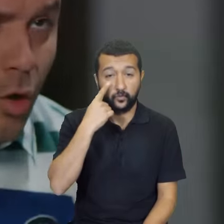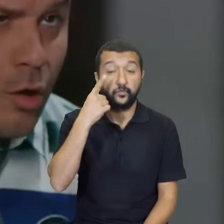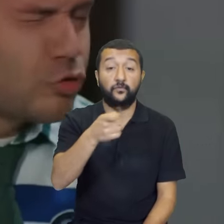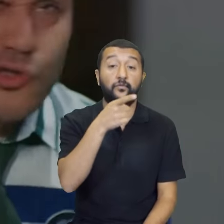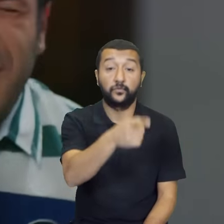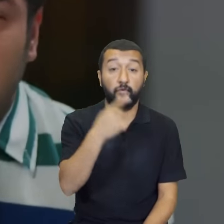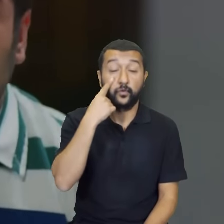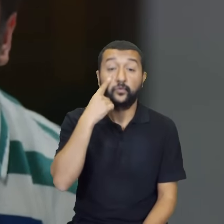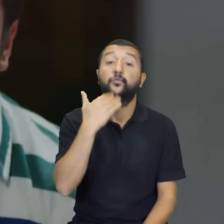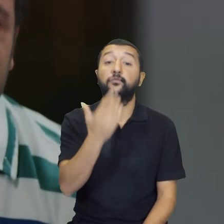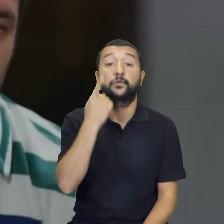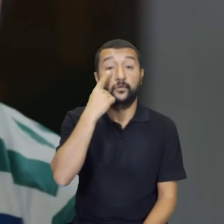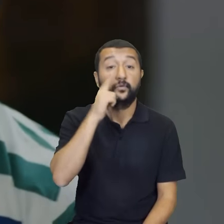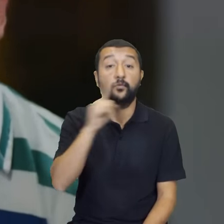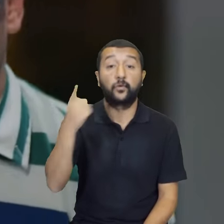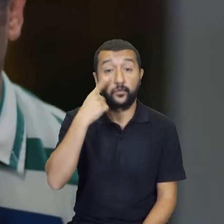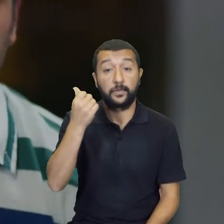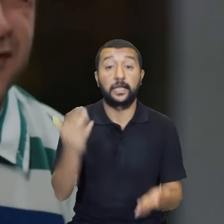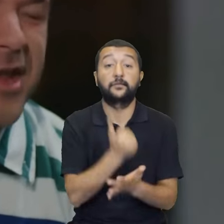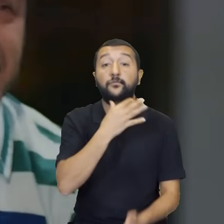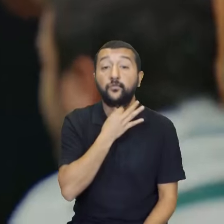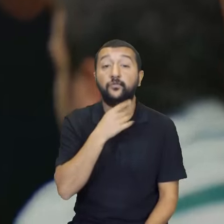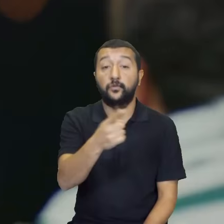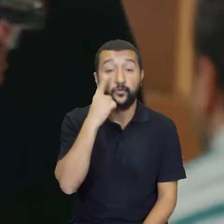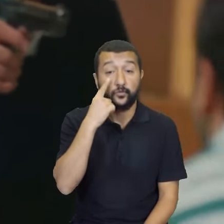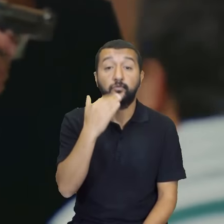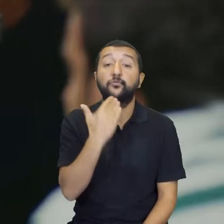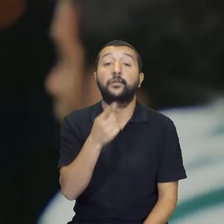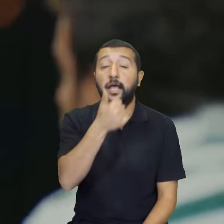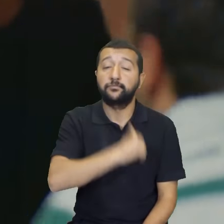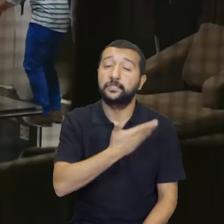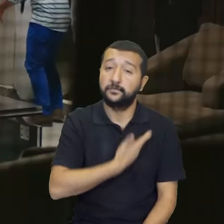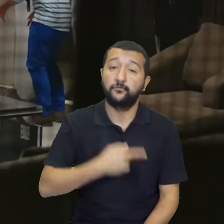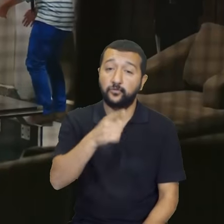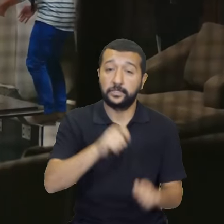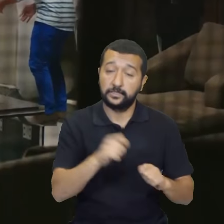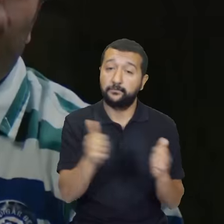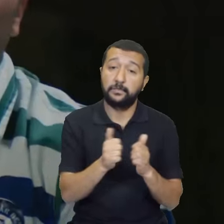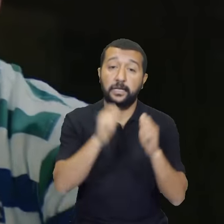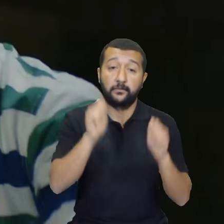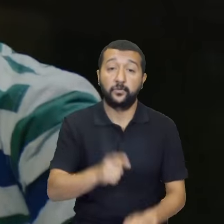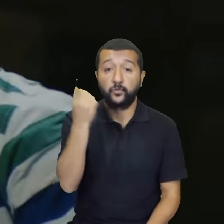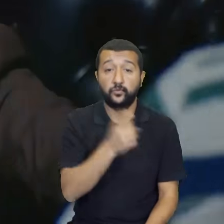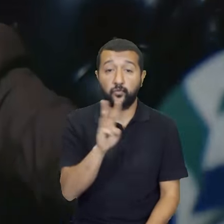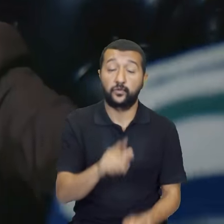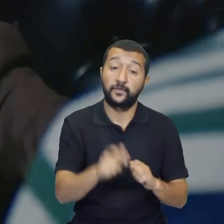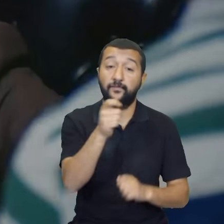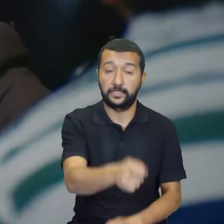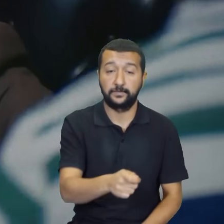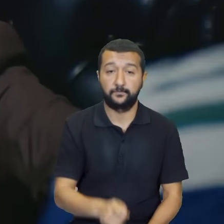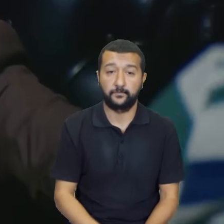Gözünden vur. Göz olmaz. Göz olmaz. Gözümle para kazanıyorum lütfen. Göz olmaz. Abi kurban olayım. Bu işi birlikte yaparsak %30'unu sana